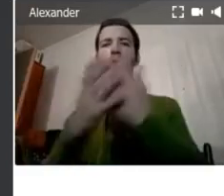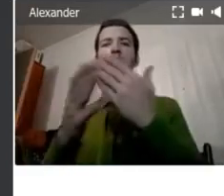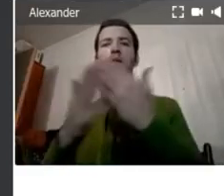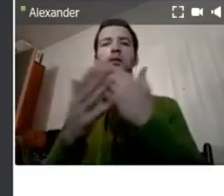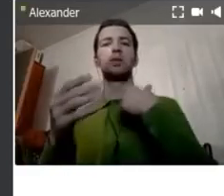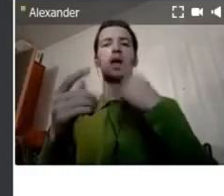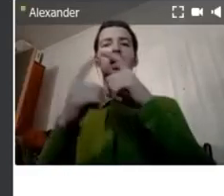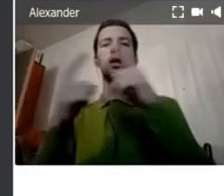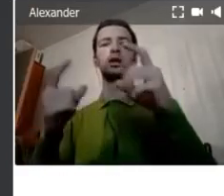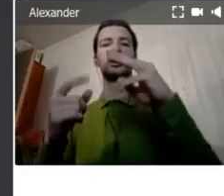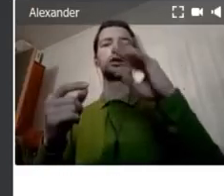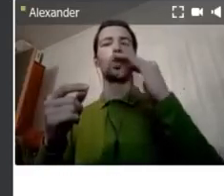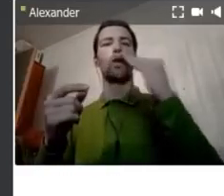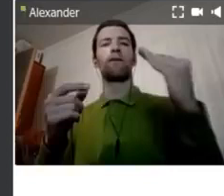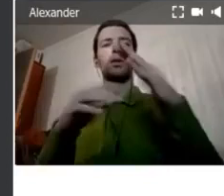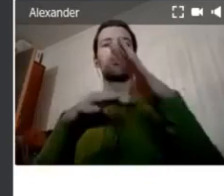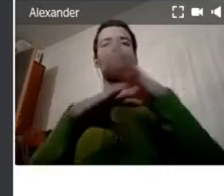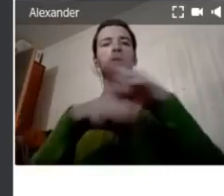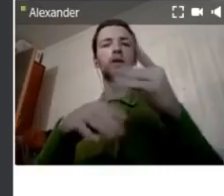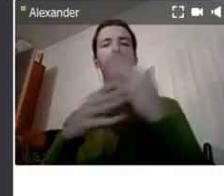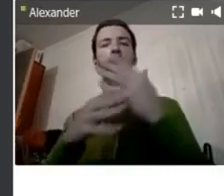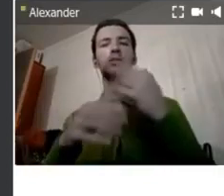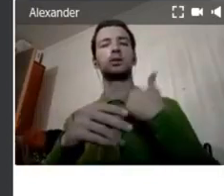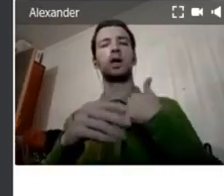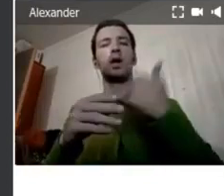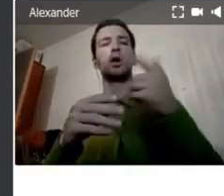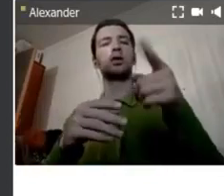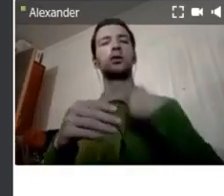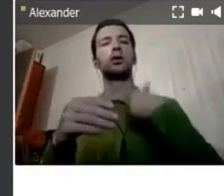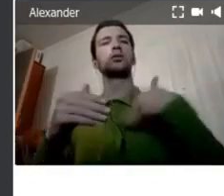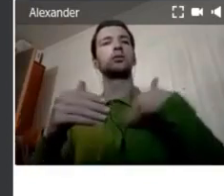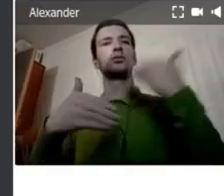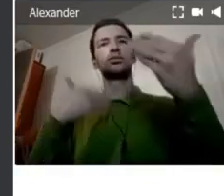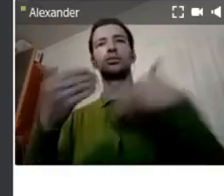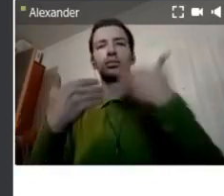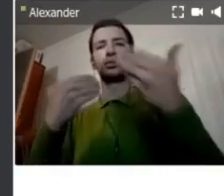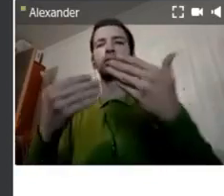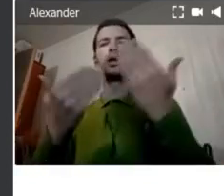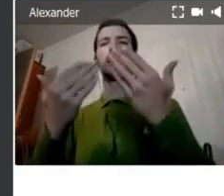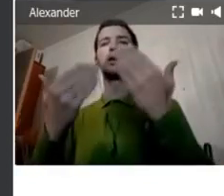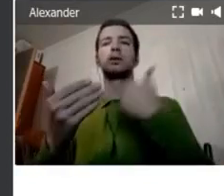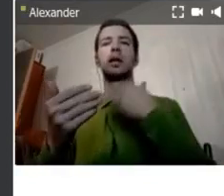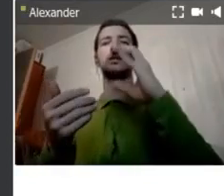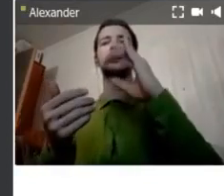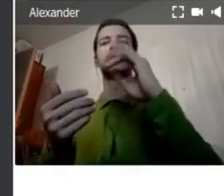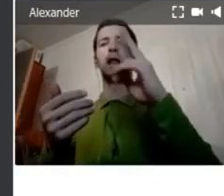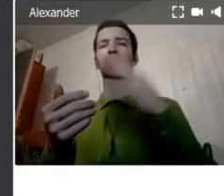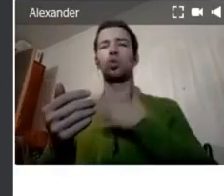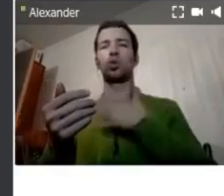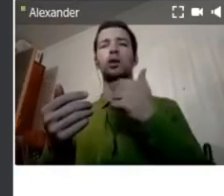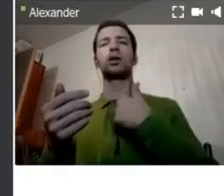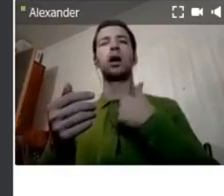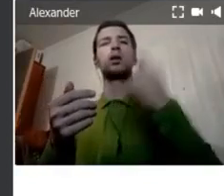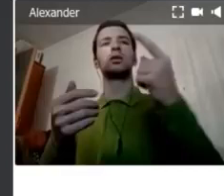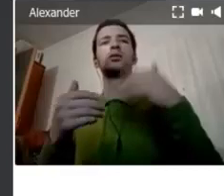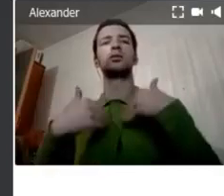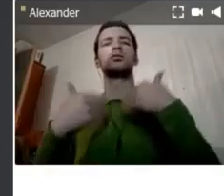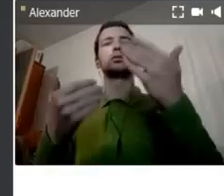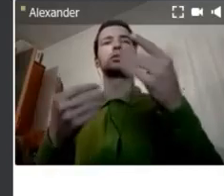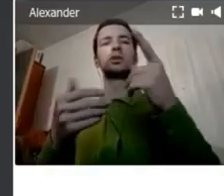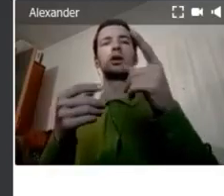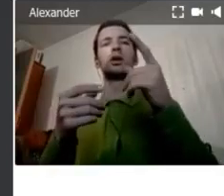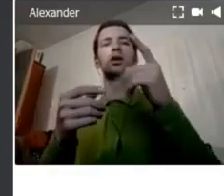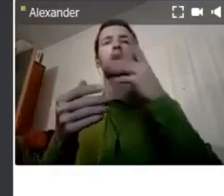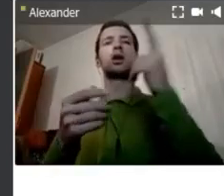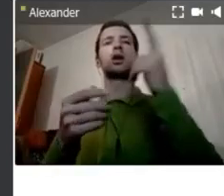я заказываю еду, grow food, то есть питание с доставкой по калориям, да, для спортсменов. Там тоже,